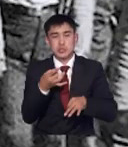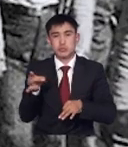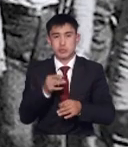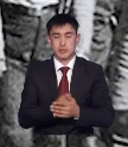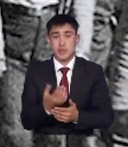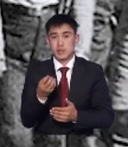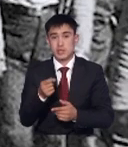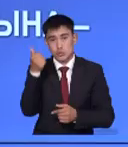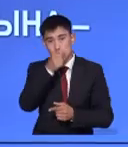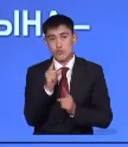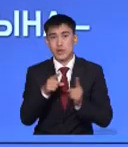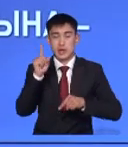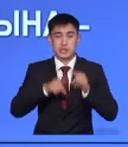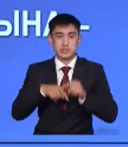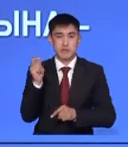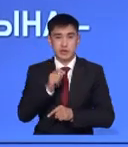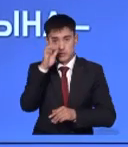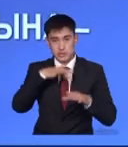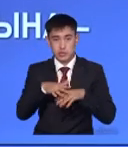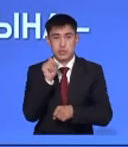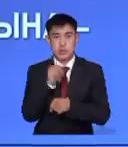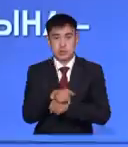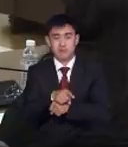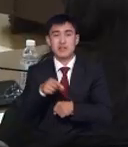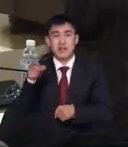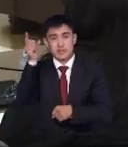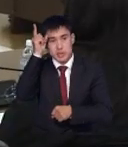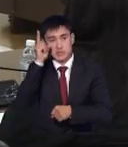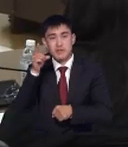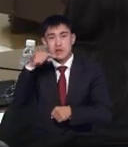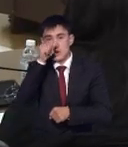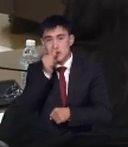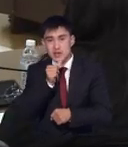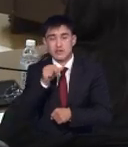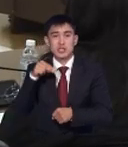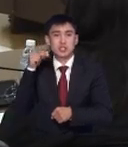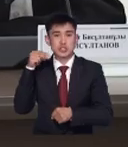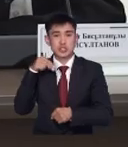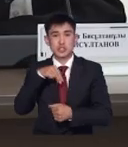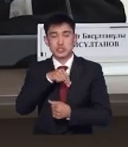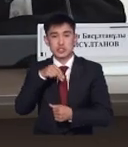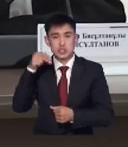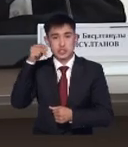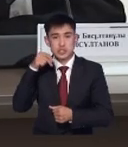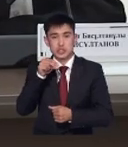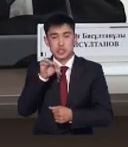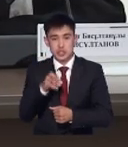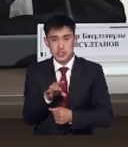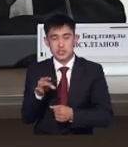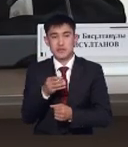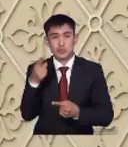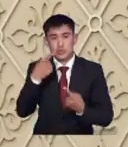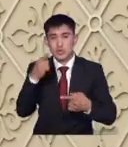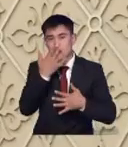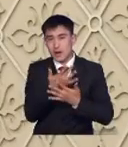республику. Также в годы Великой Отечественной войны в страну депортировали немцев, греков, чеченцев, ингушей, крымских татар и другие народы. Их численность